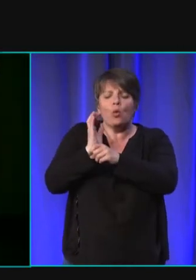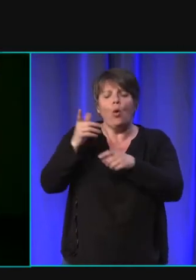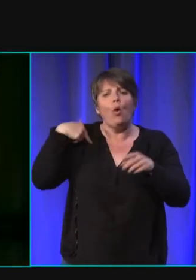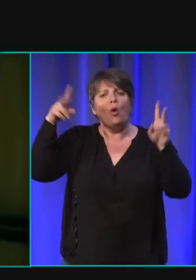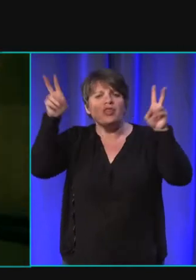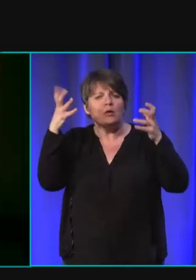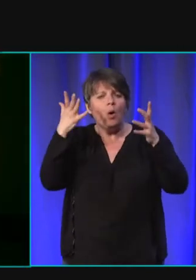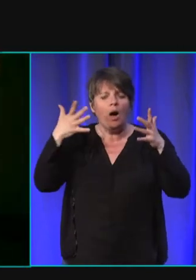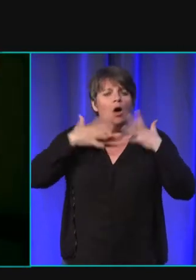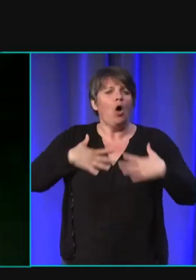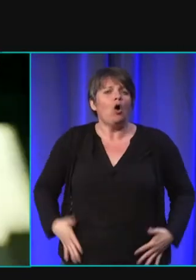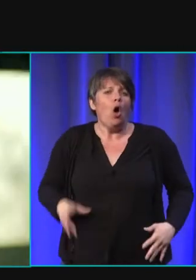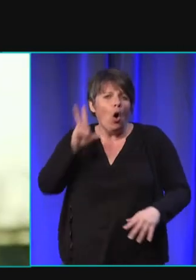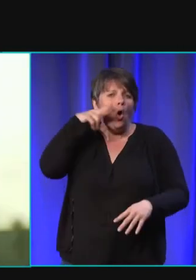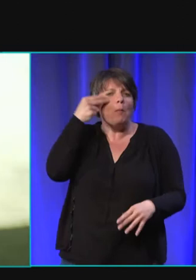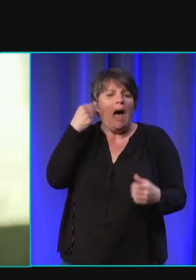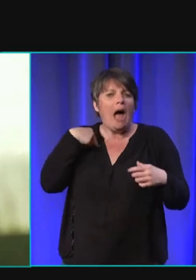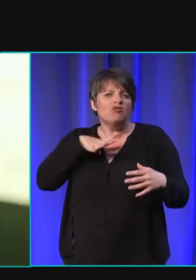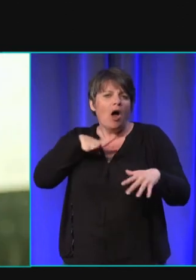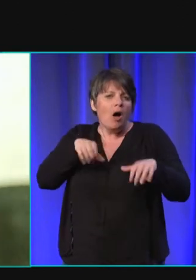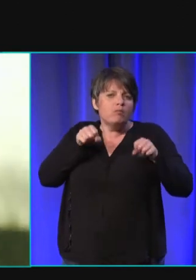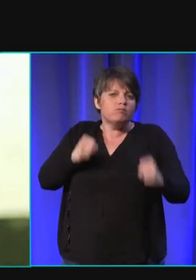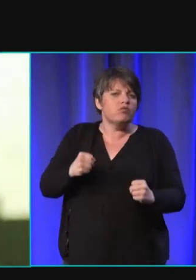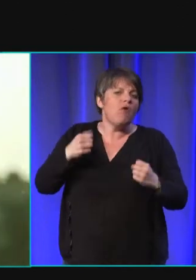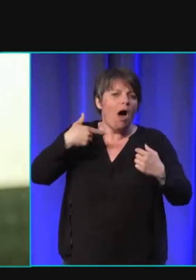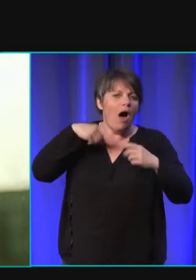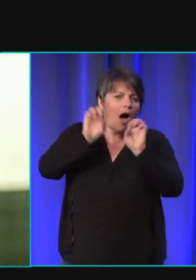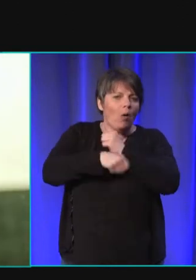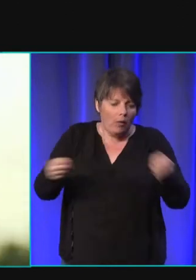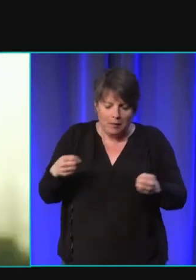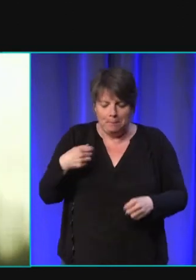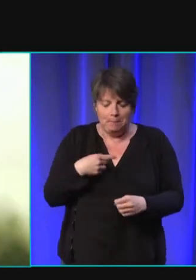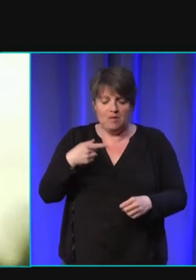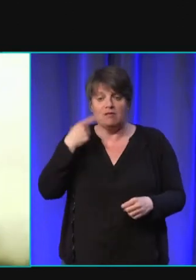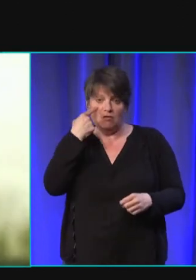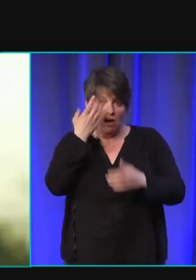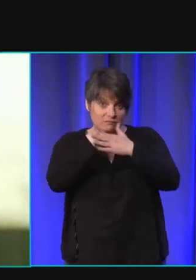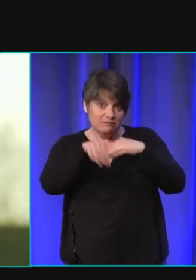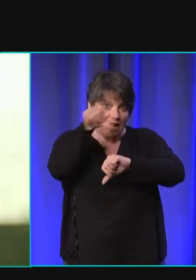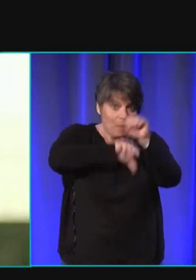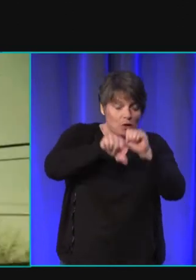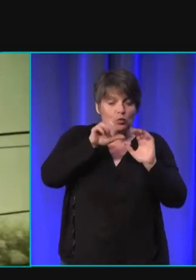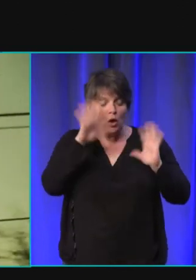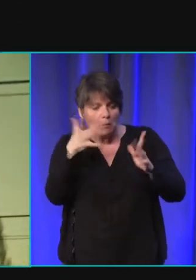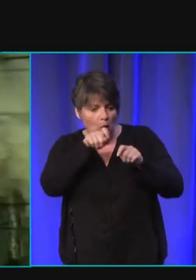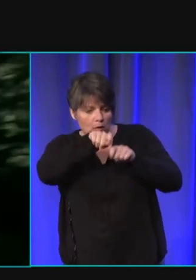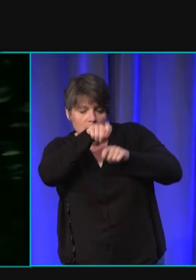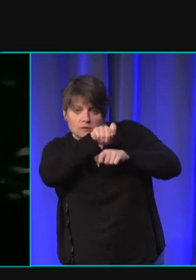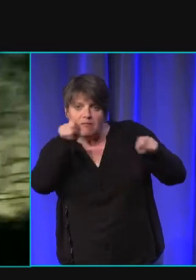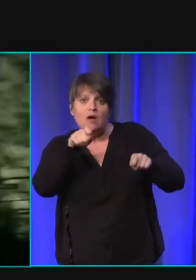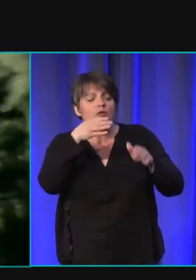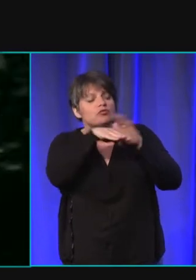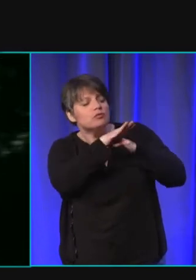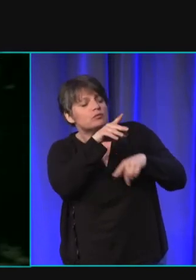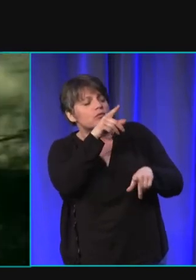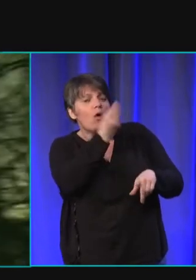le savoir, Adriana et Et vous Michel allez ont voir un petit peu rempli un comment ça se document passe pour se concrètement en confier à leur laboratoire, comment on petit. fait les mesures de lactate au niveau sanguin chez les enfants et les